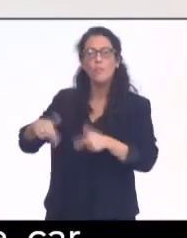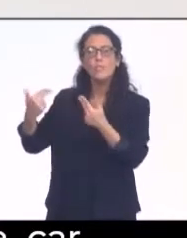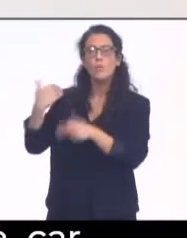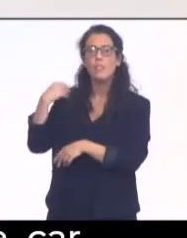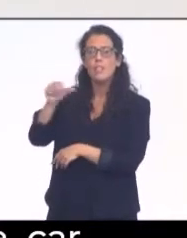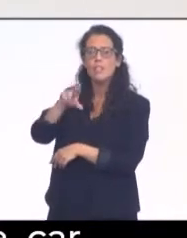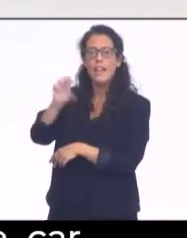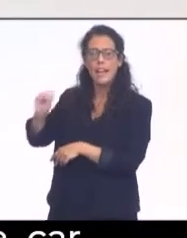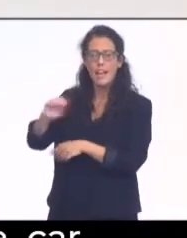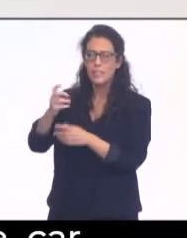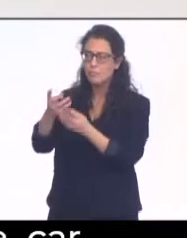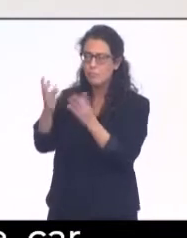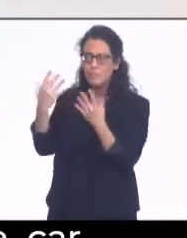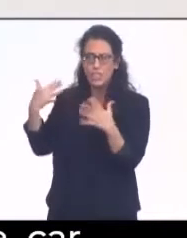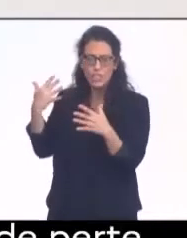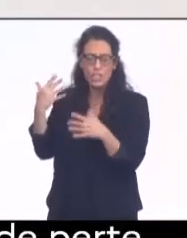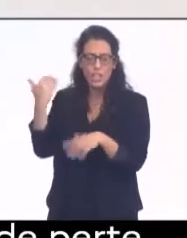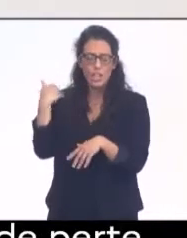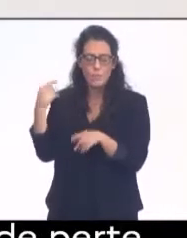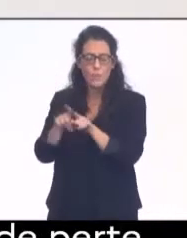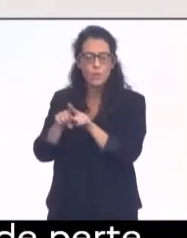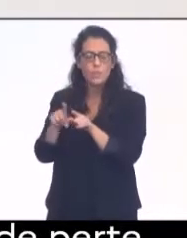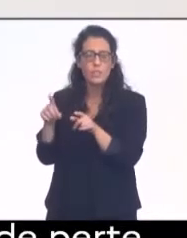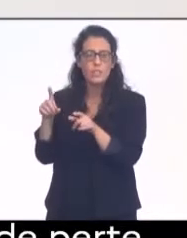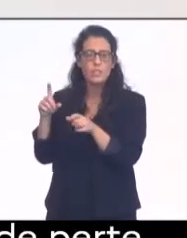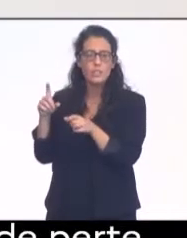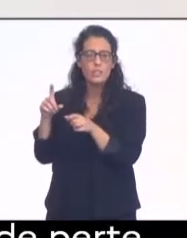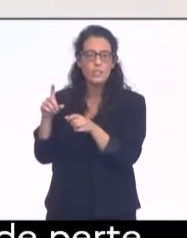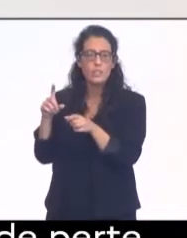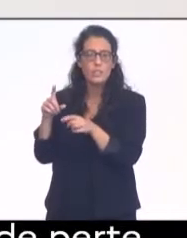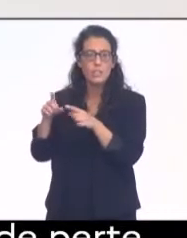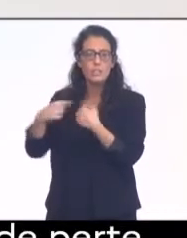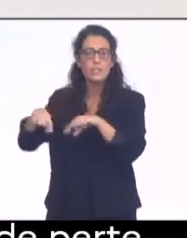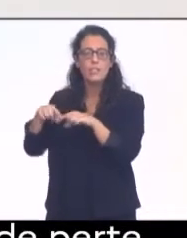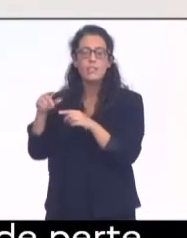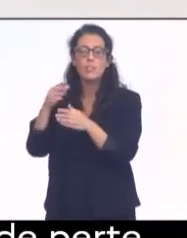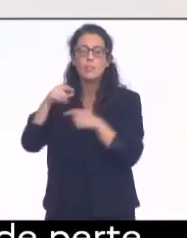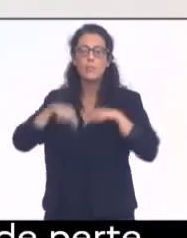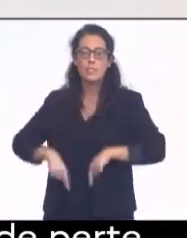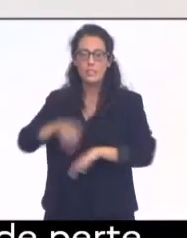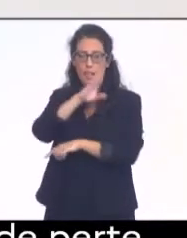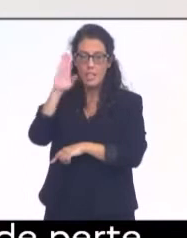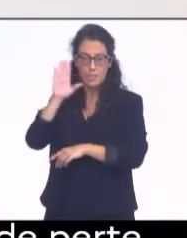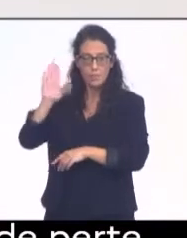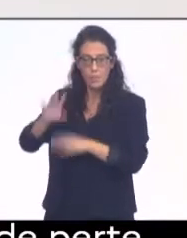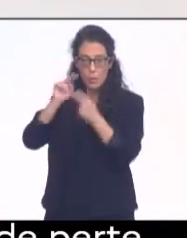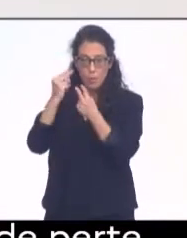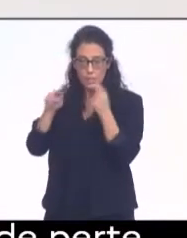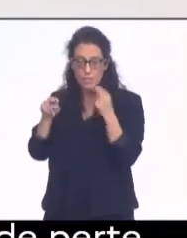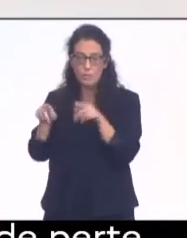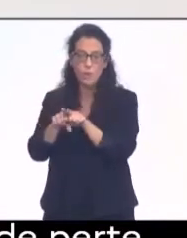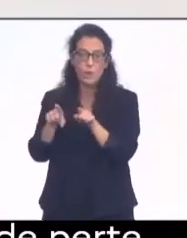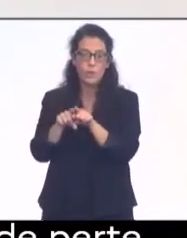l'ensemble de la délégation interministérielle à l'autisme, avec les responsables et les représentants des plateformes